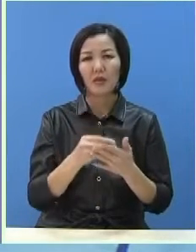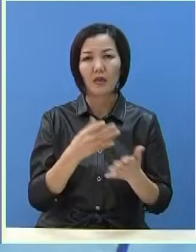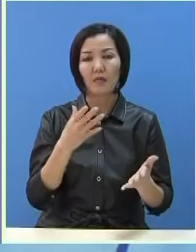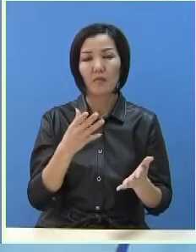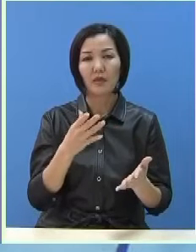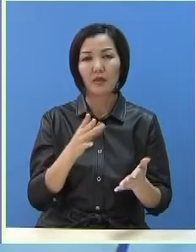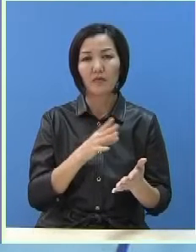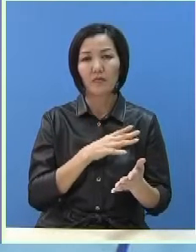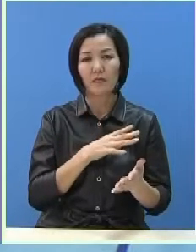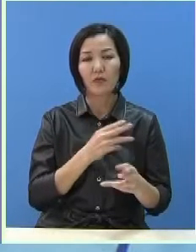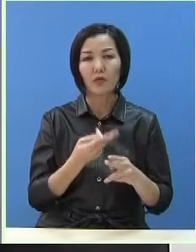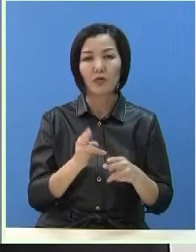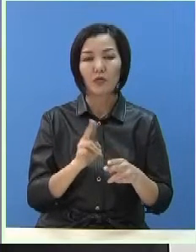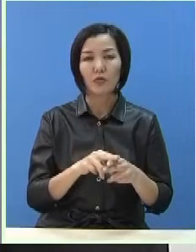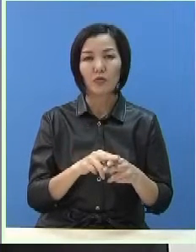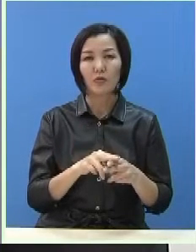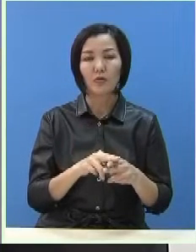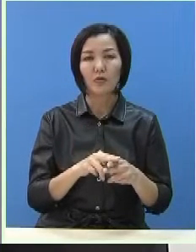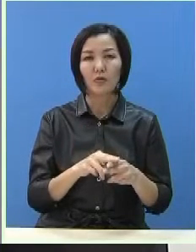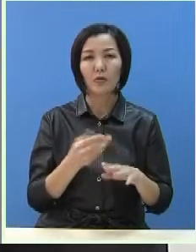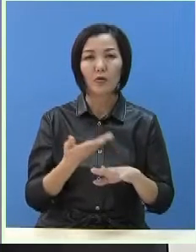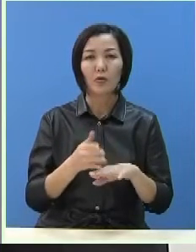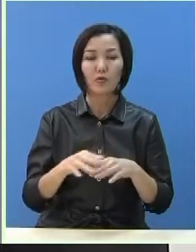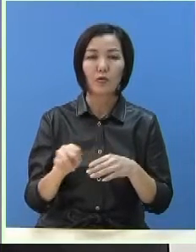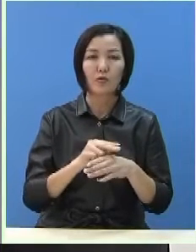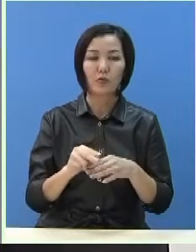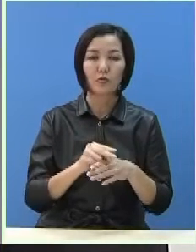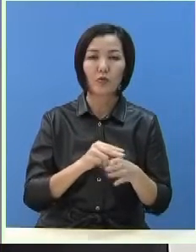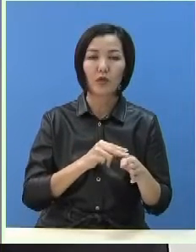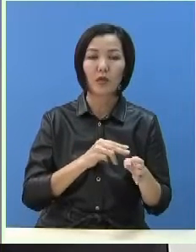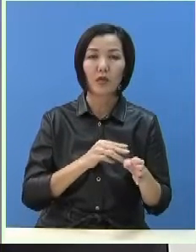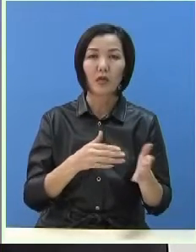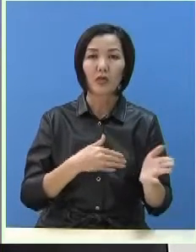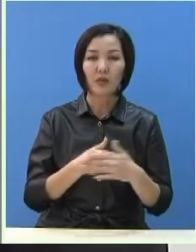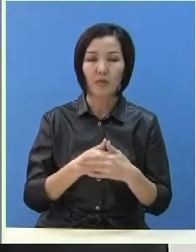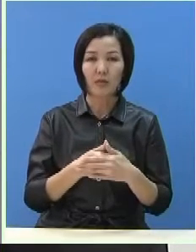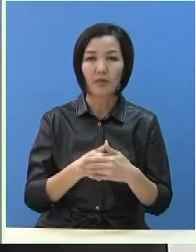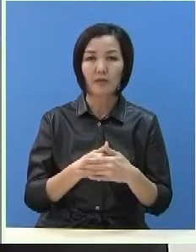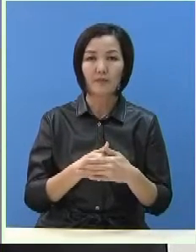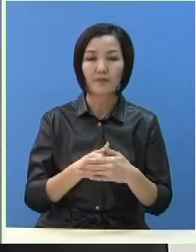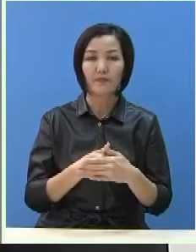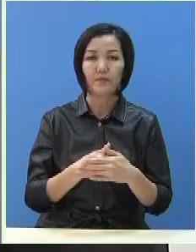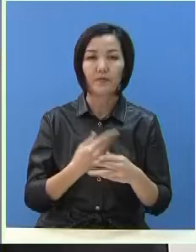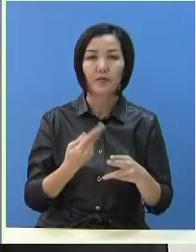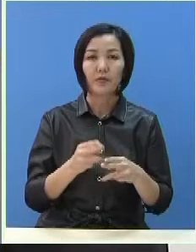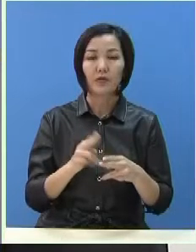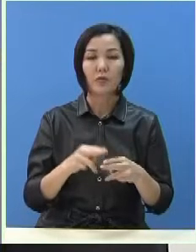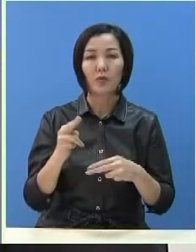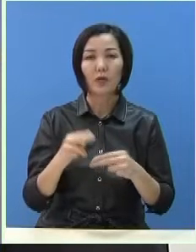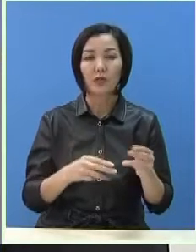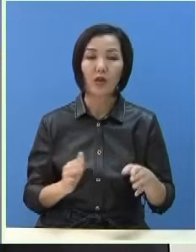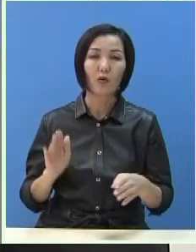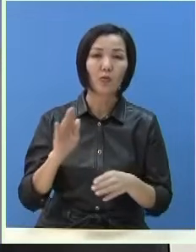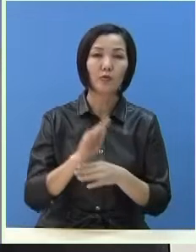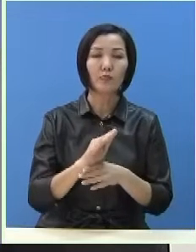көтеретін кезде, сол кезде жаңағы күрделі жөндеуге жабылып қала берді. Бірақ сол ақшаға тағы да бір